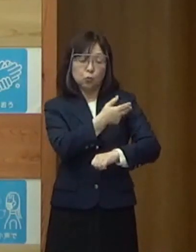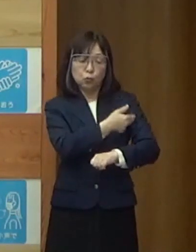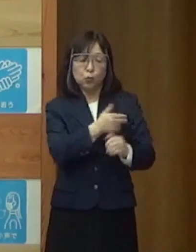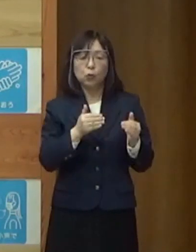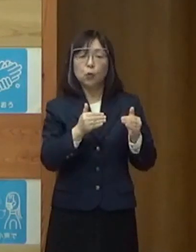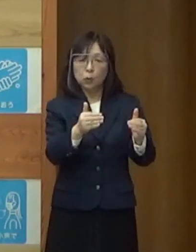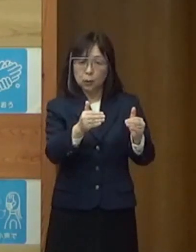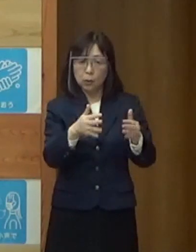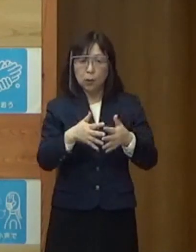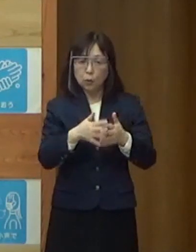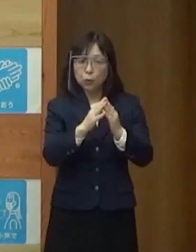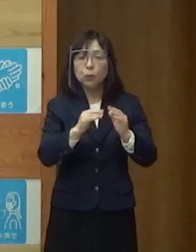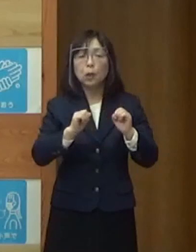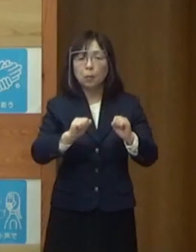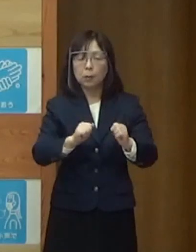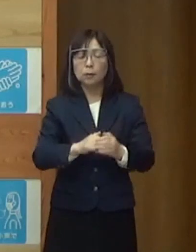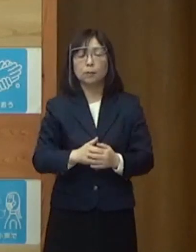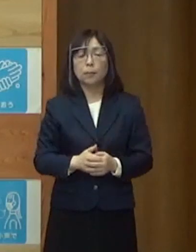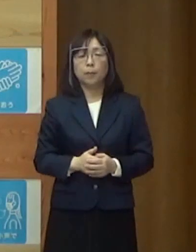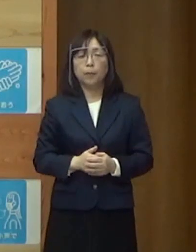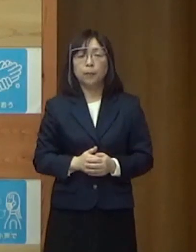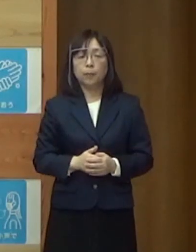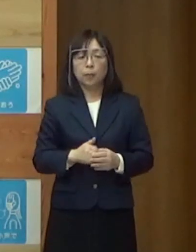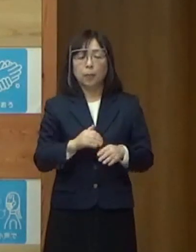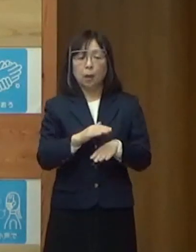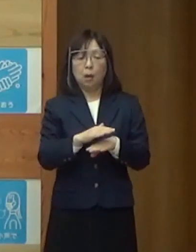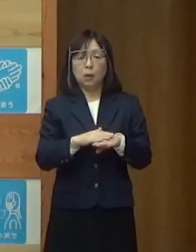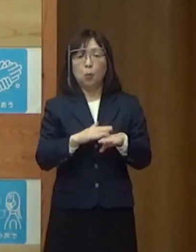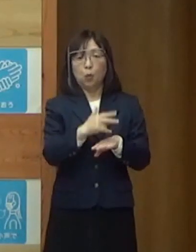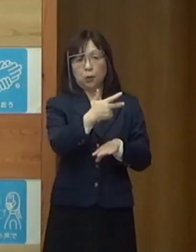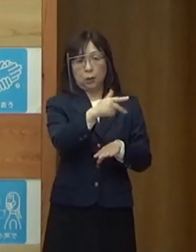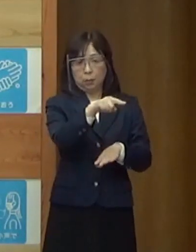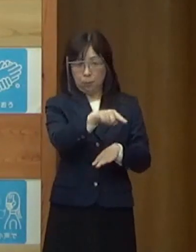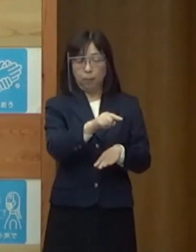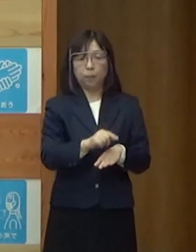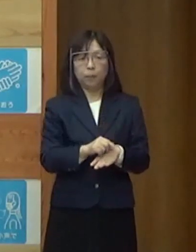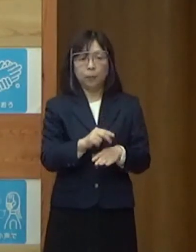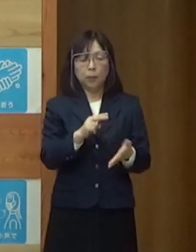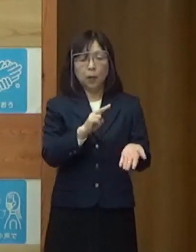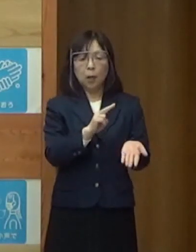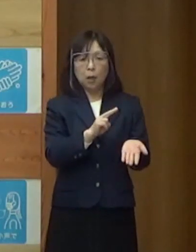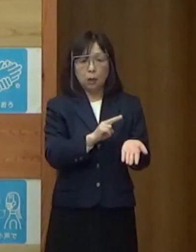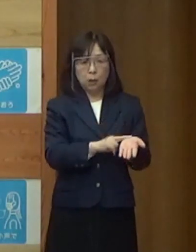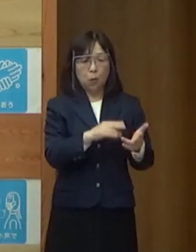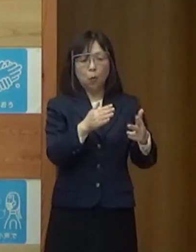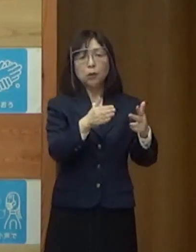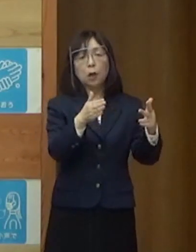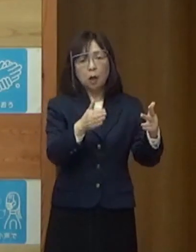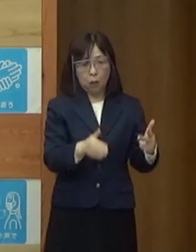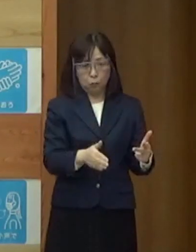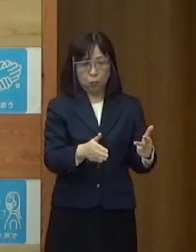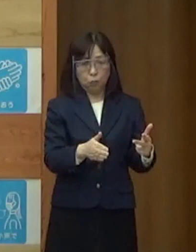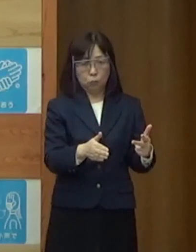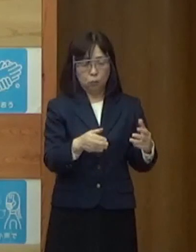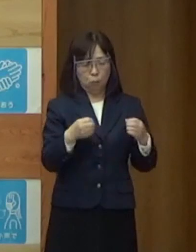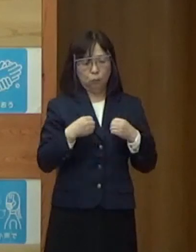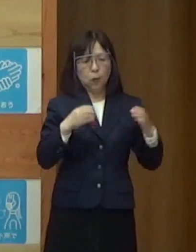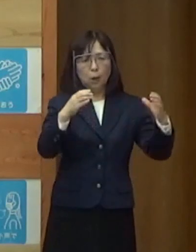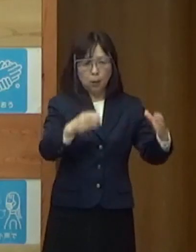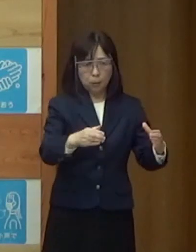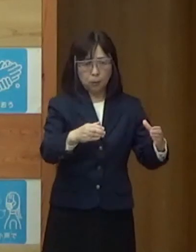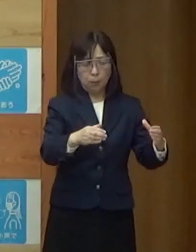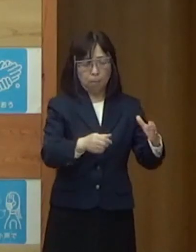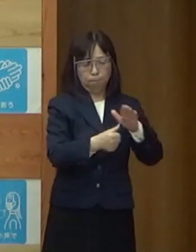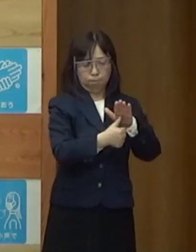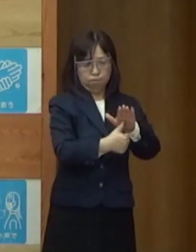て取り組んでいるところであります。また札幌市ですが、医療施設の集団感染の徹底した抑え込みに